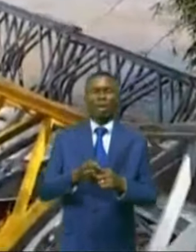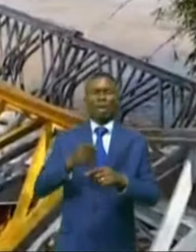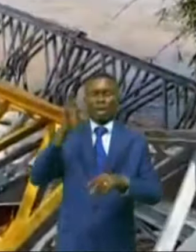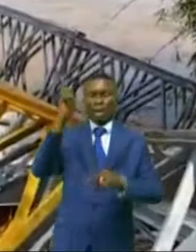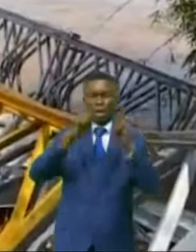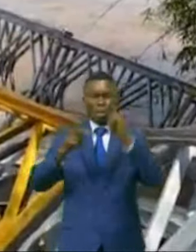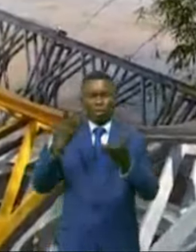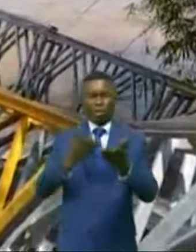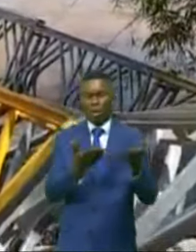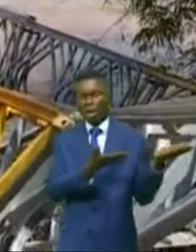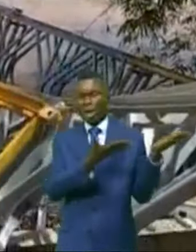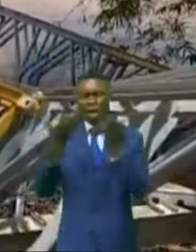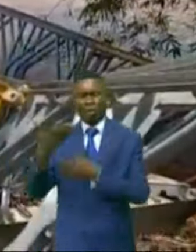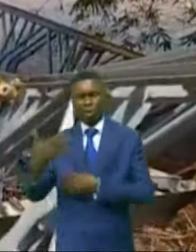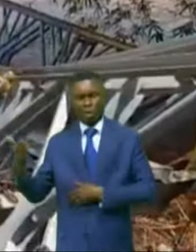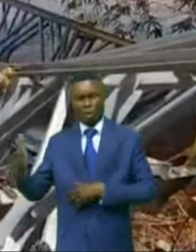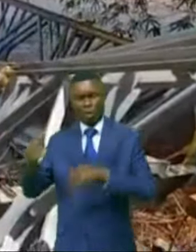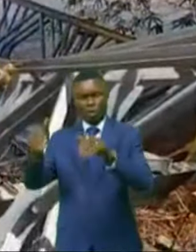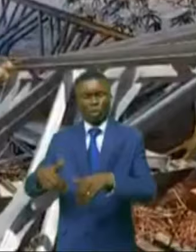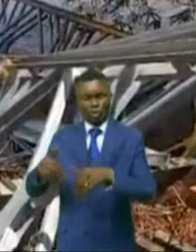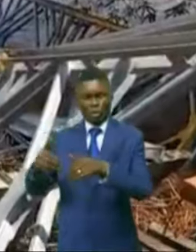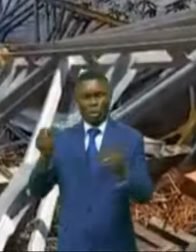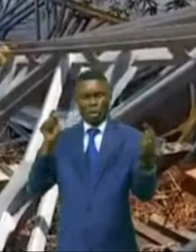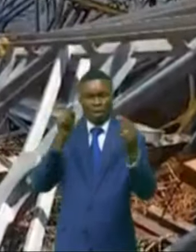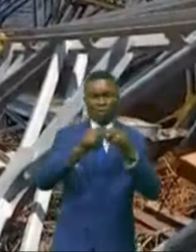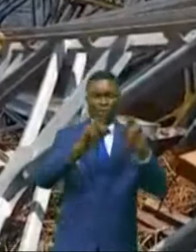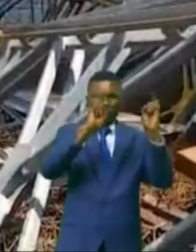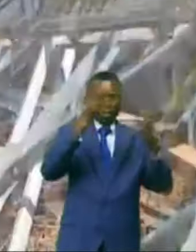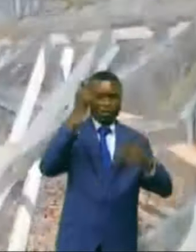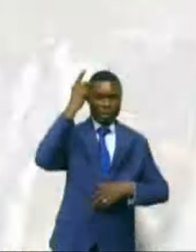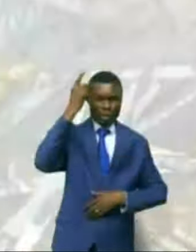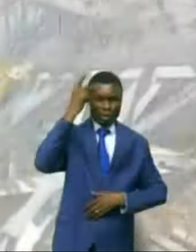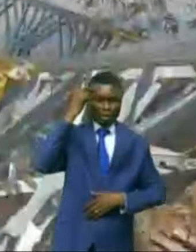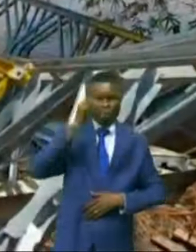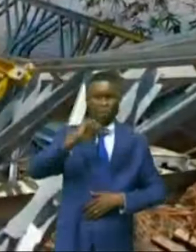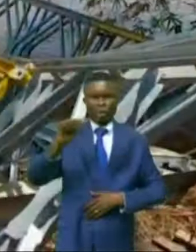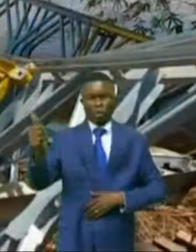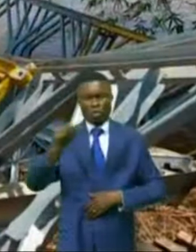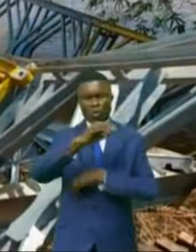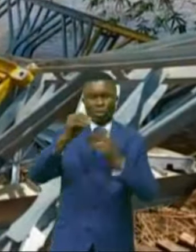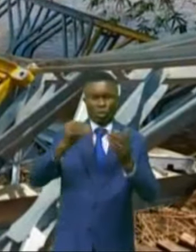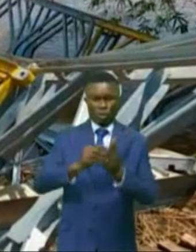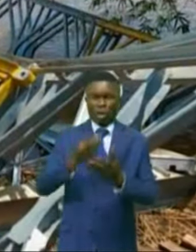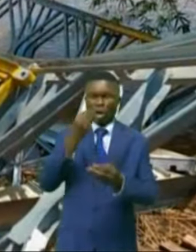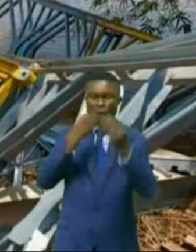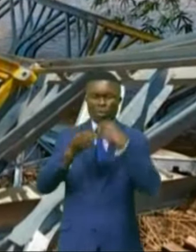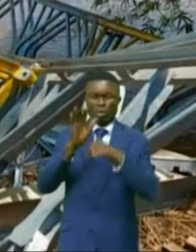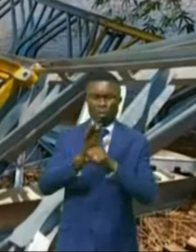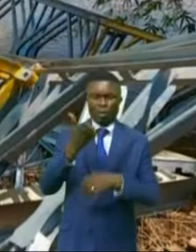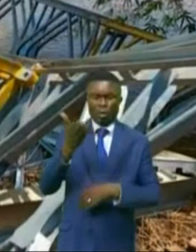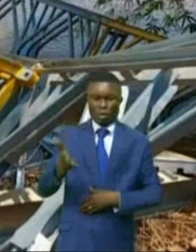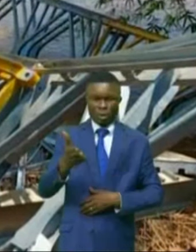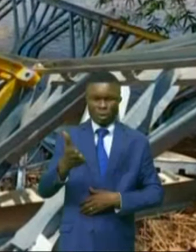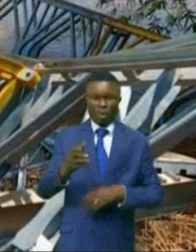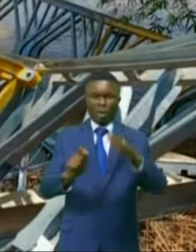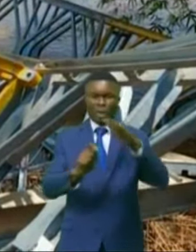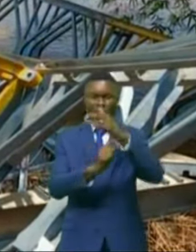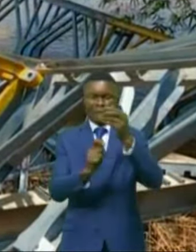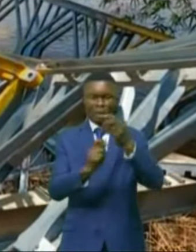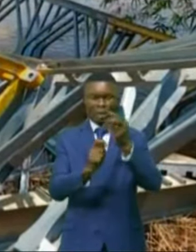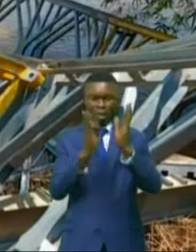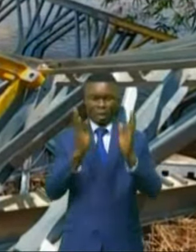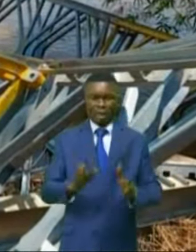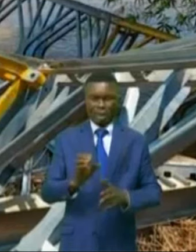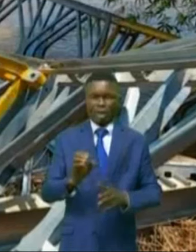habitants pour évacuer leurs produits agricoles vers Kinshasa et d'autres centres de grande consommation, les techniciens de l'office de